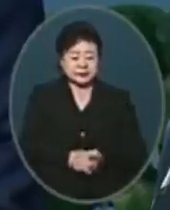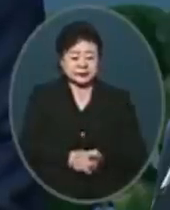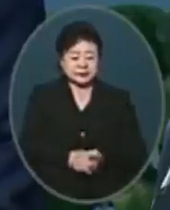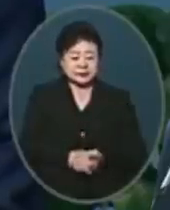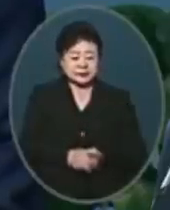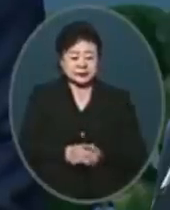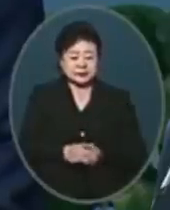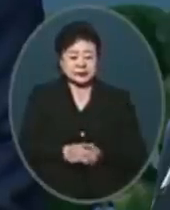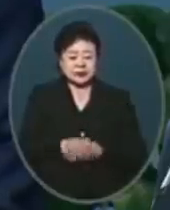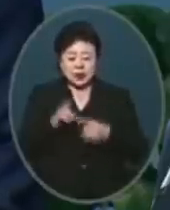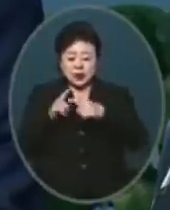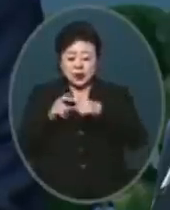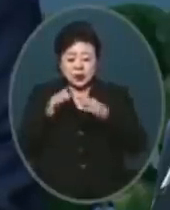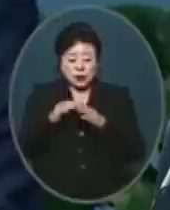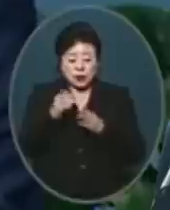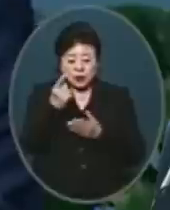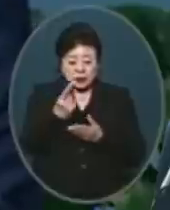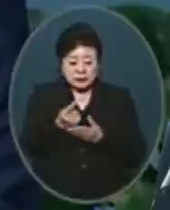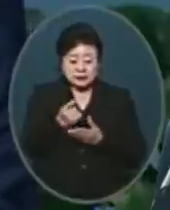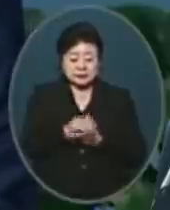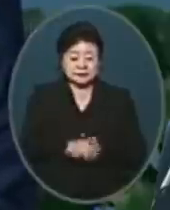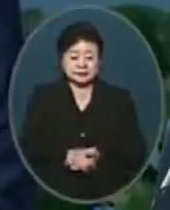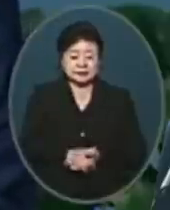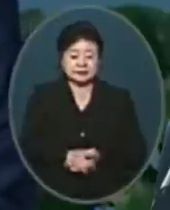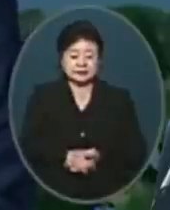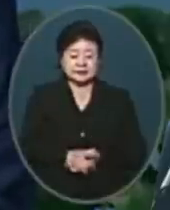우리 교회를 찾아왔어요.